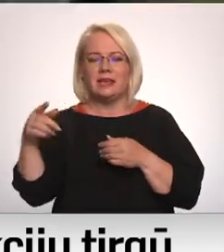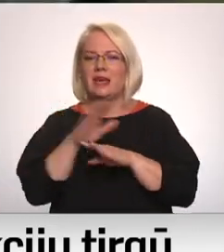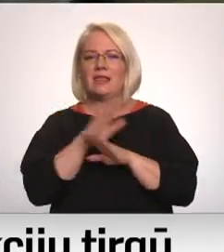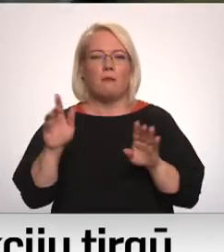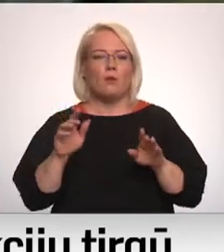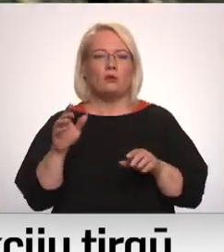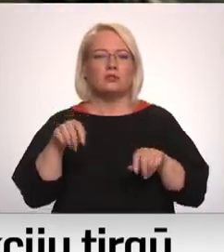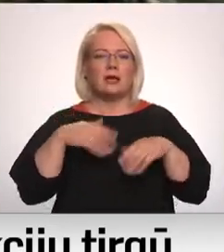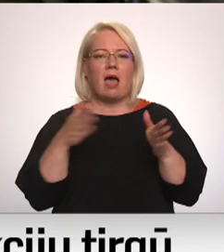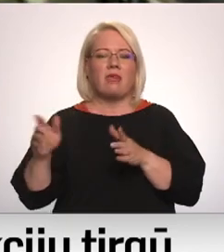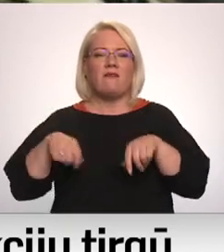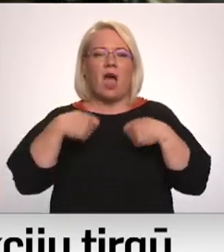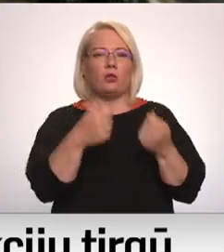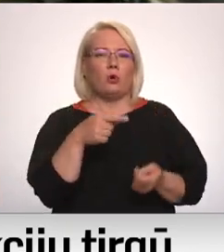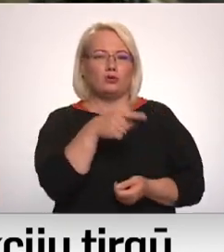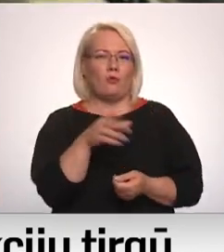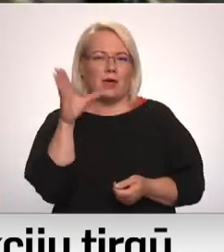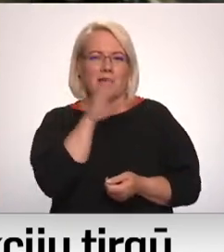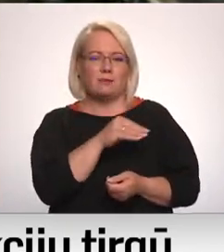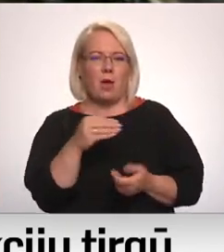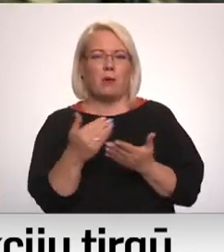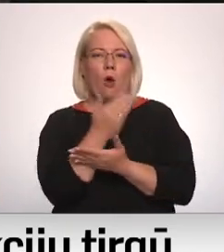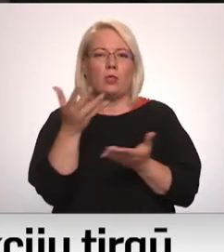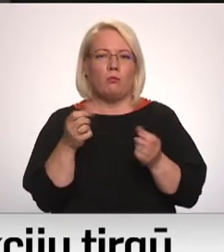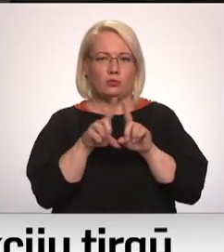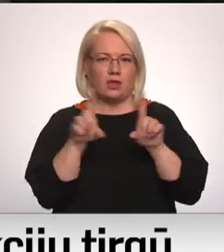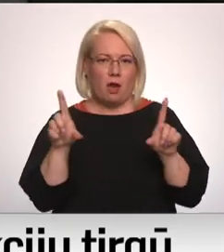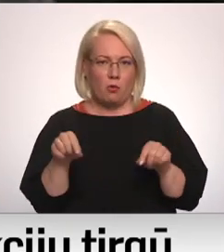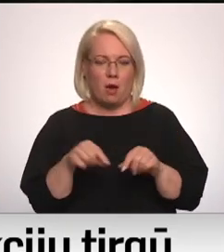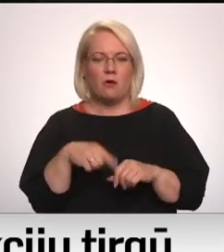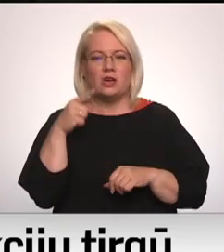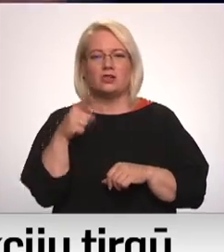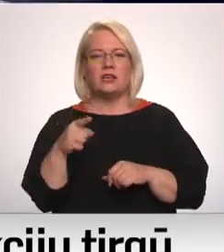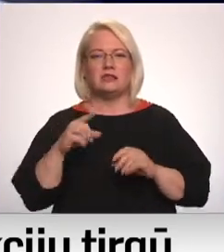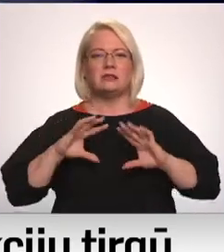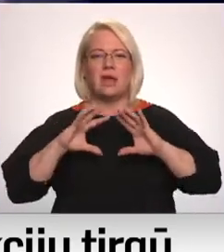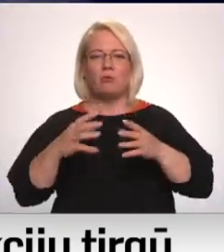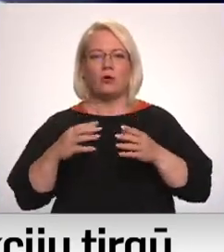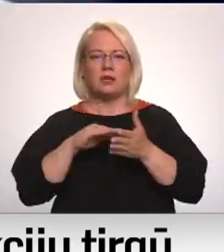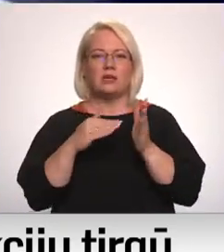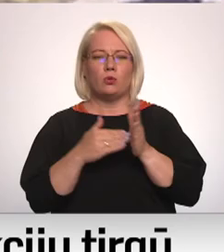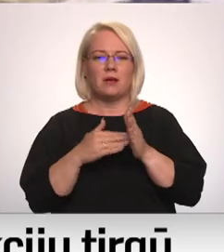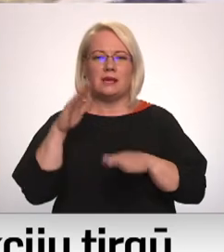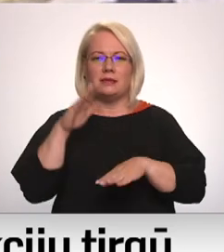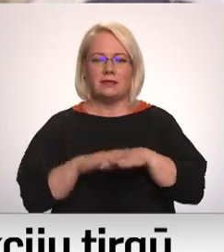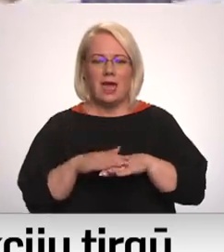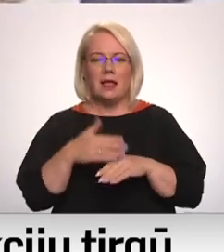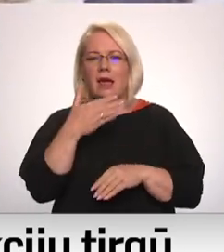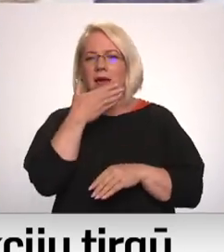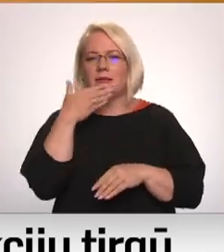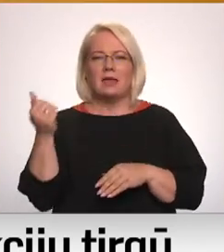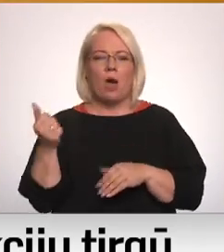spēlētājiem. Uzņēmumā indekso atzīst, ka pašreizējās starptautiskās situācijas dēļ pat laban nav ideāls laiks akciju